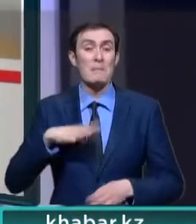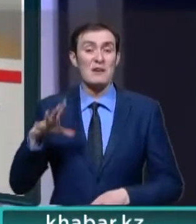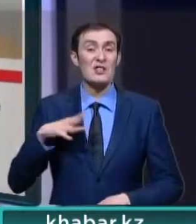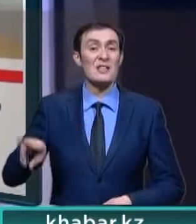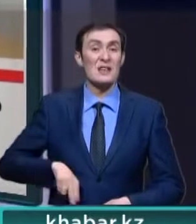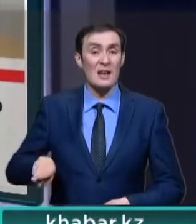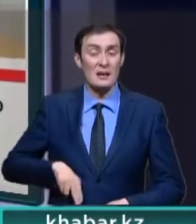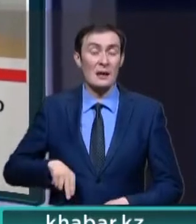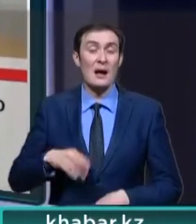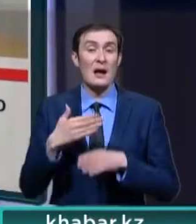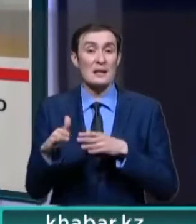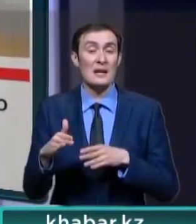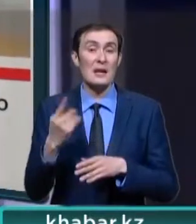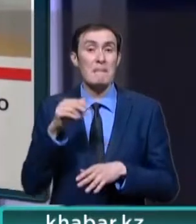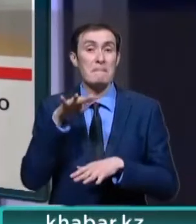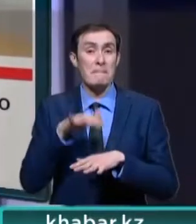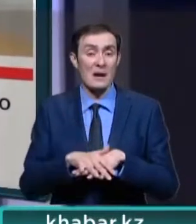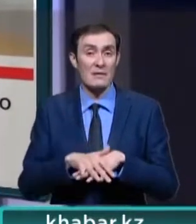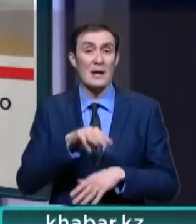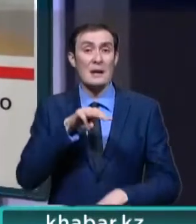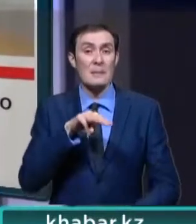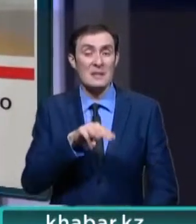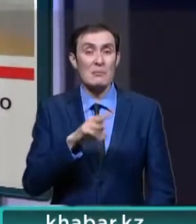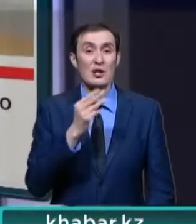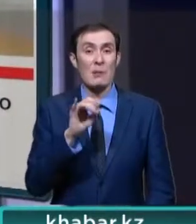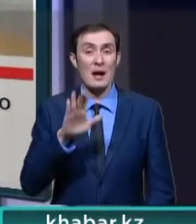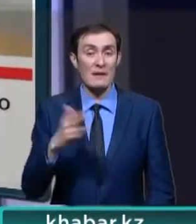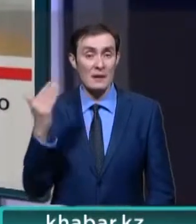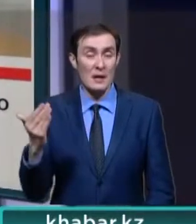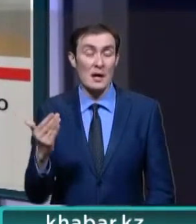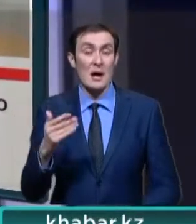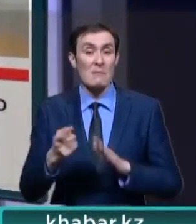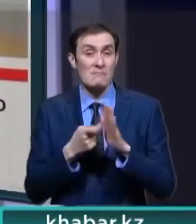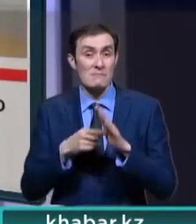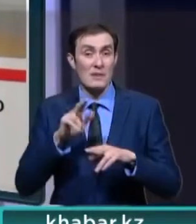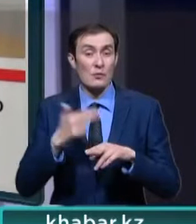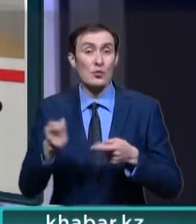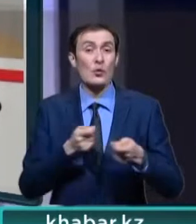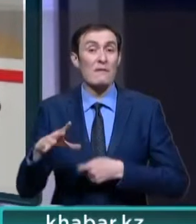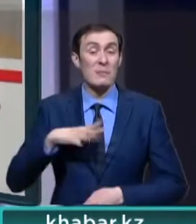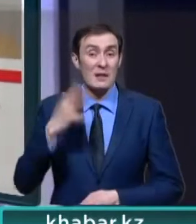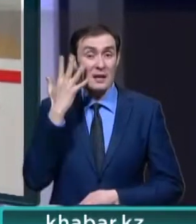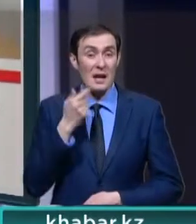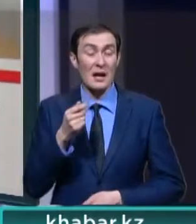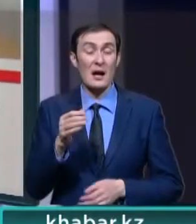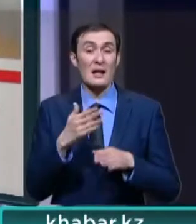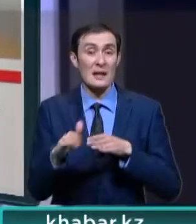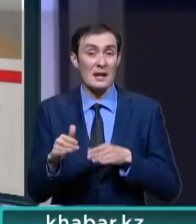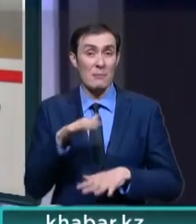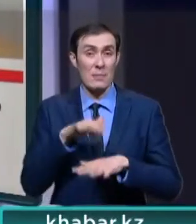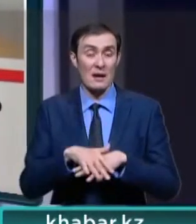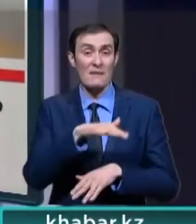директора местного отделения одного из банков мырзабаев лба его по версии следствия он будучи руководителем регионального отделения